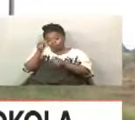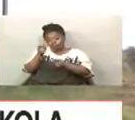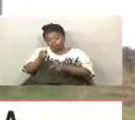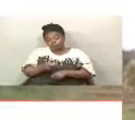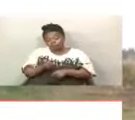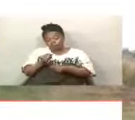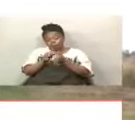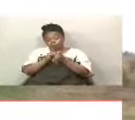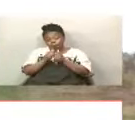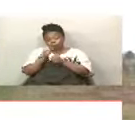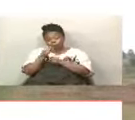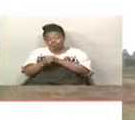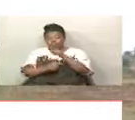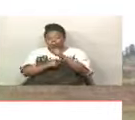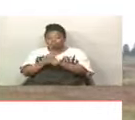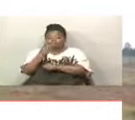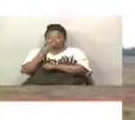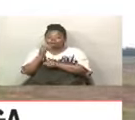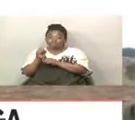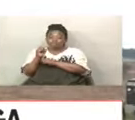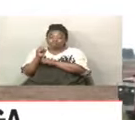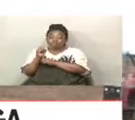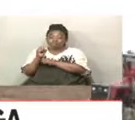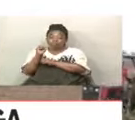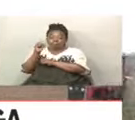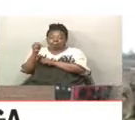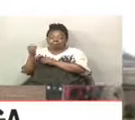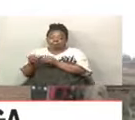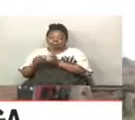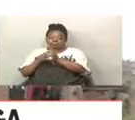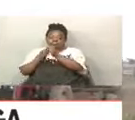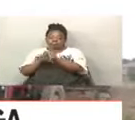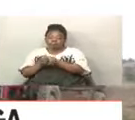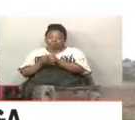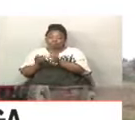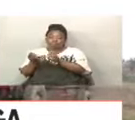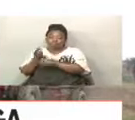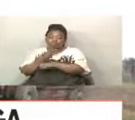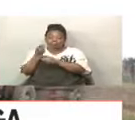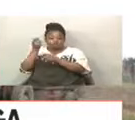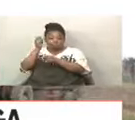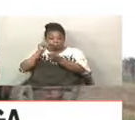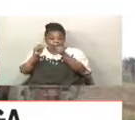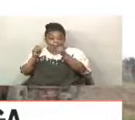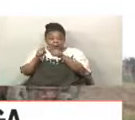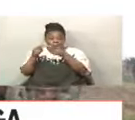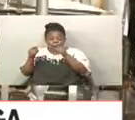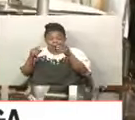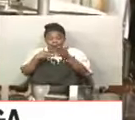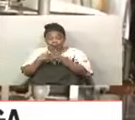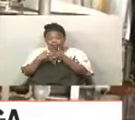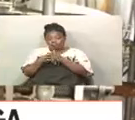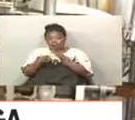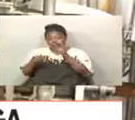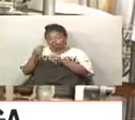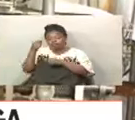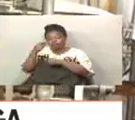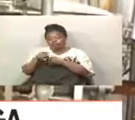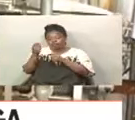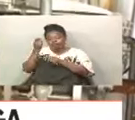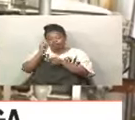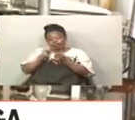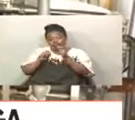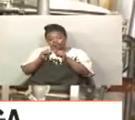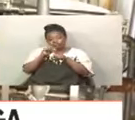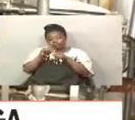mpaka z'omwaka 2015. Kidega yakulira Gulu Country Dairy Farm, kati yatandikawo n'ekkolero eryongera omutindo ku mata